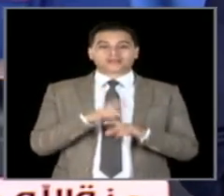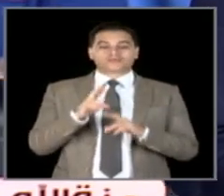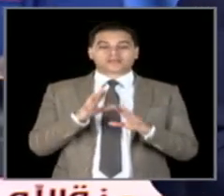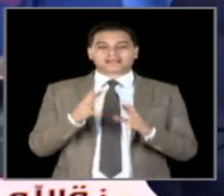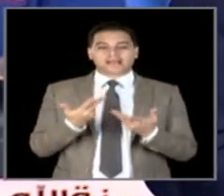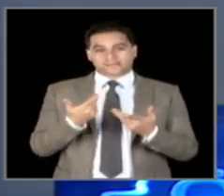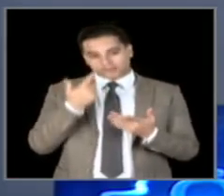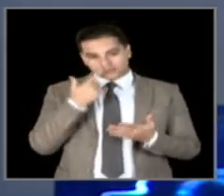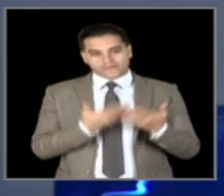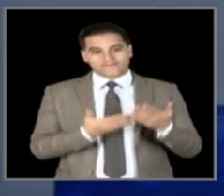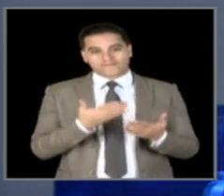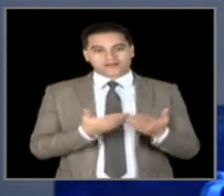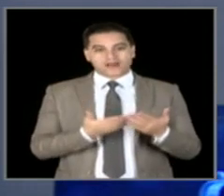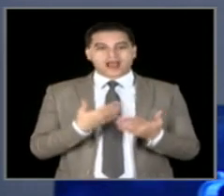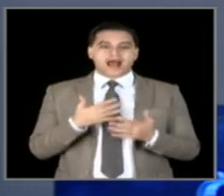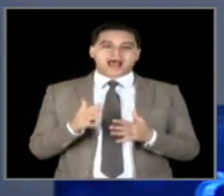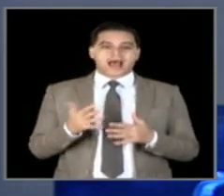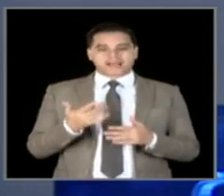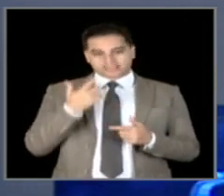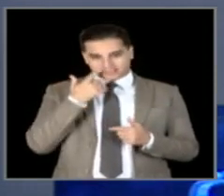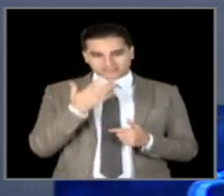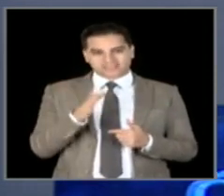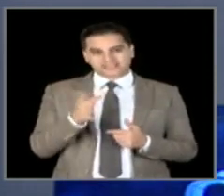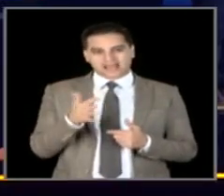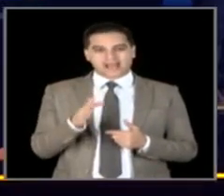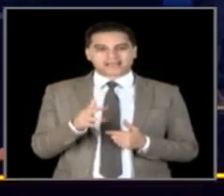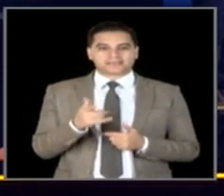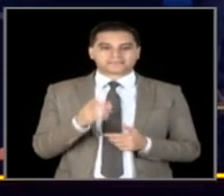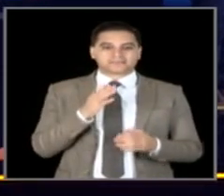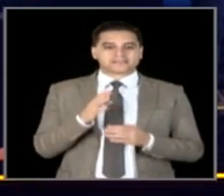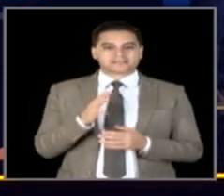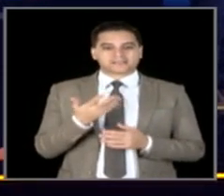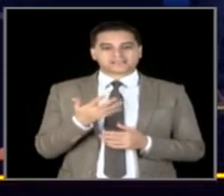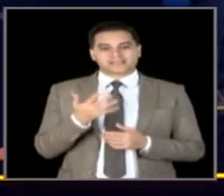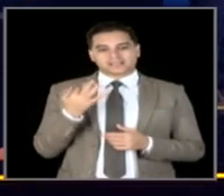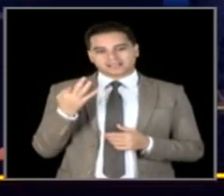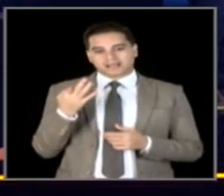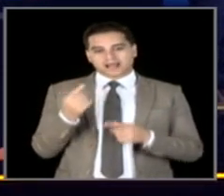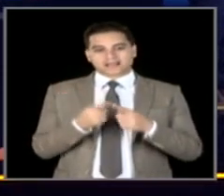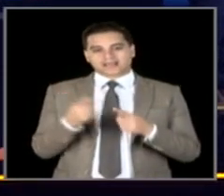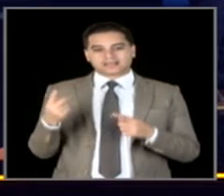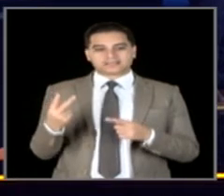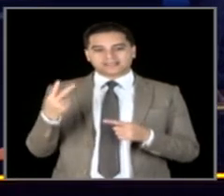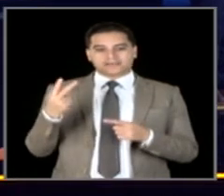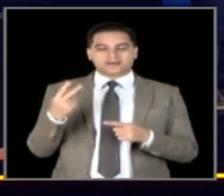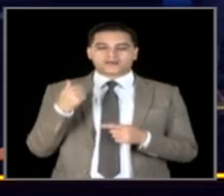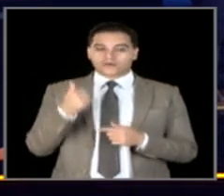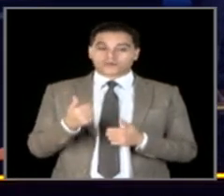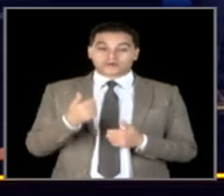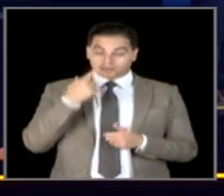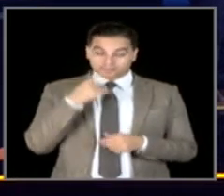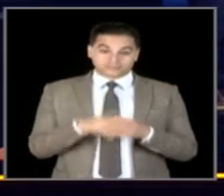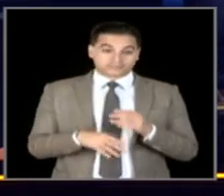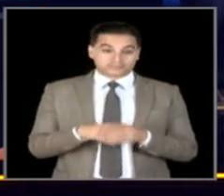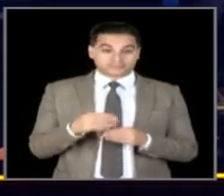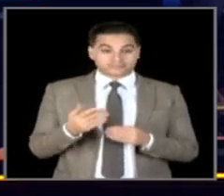نشوف الفرق بقى. لا على حسب، يعني تقريبا الأفريج متوسط من 3 ل 7. من 3 ل 7 ده أفريج